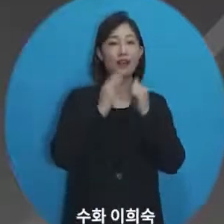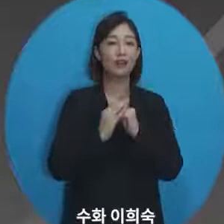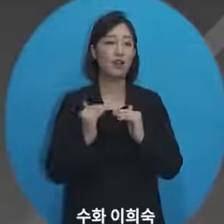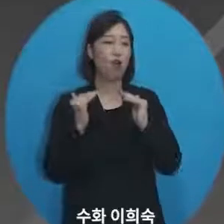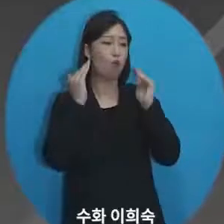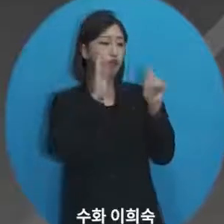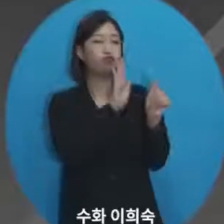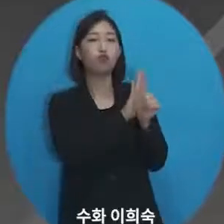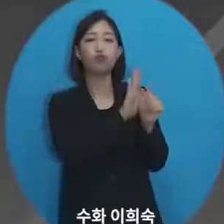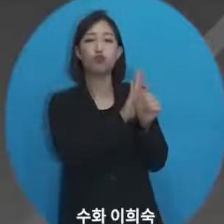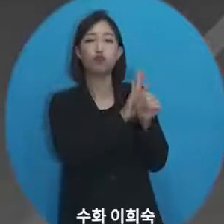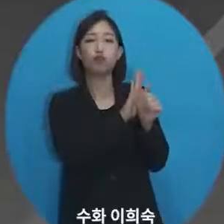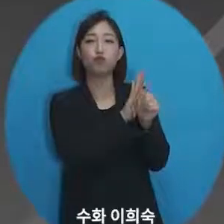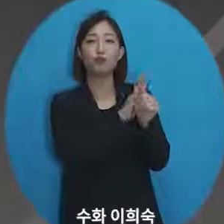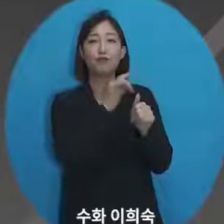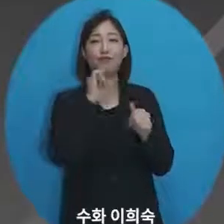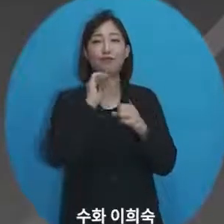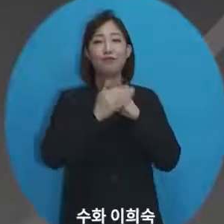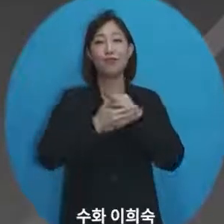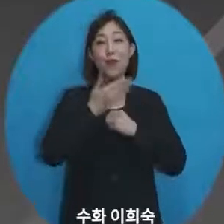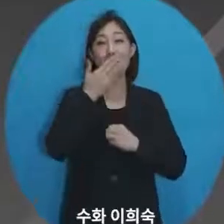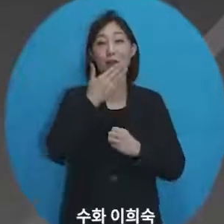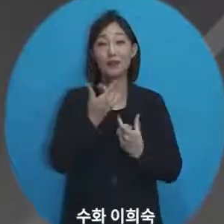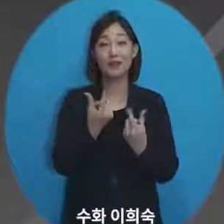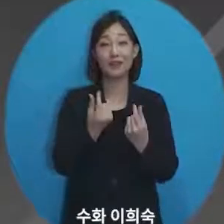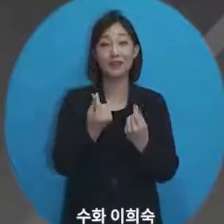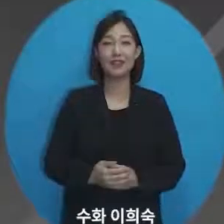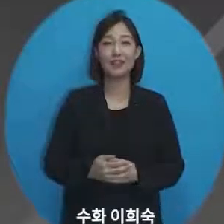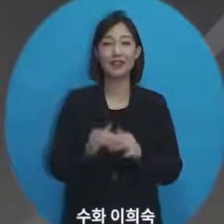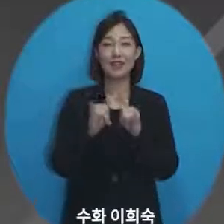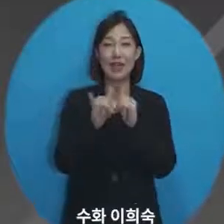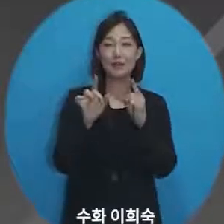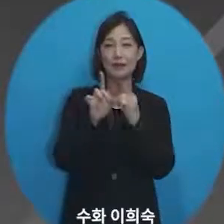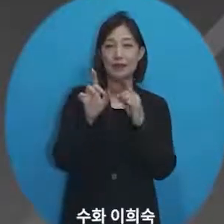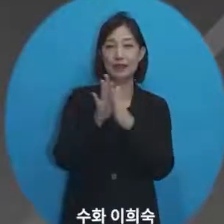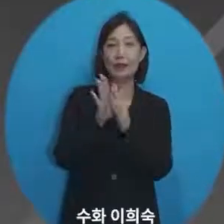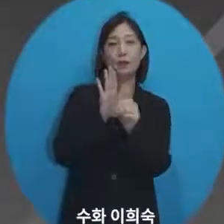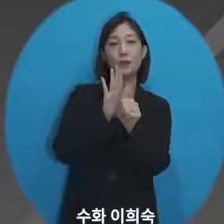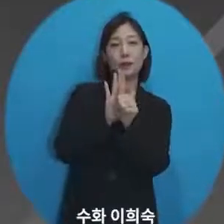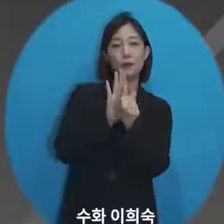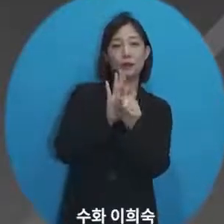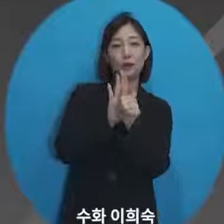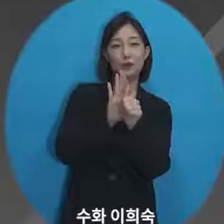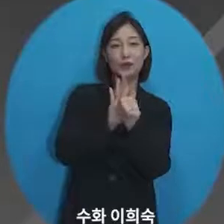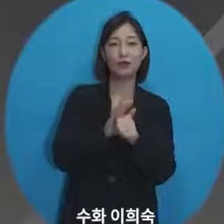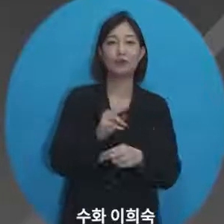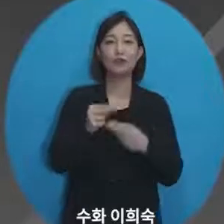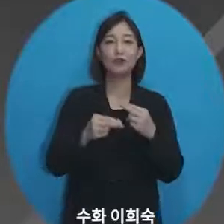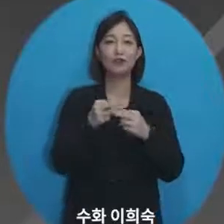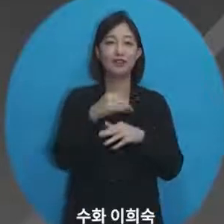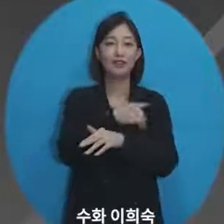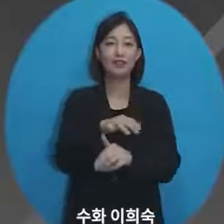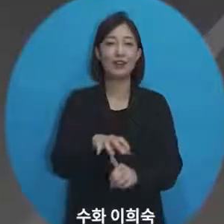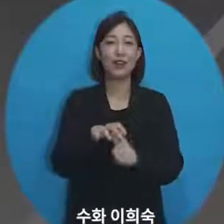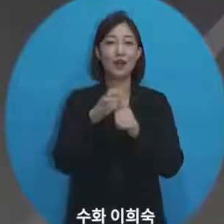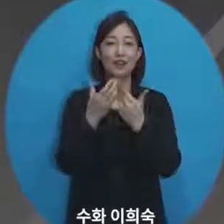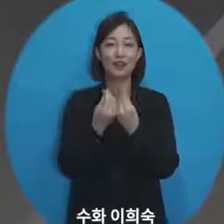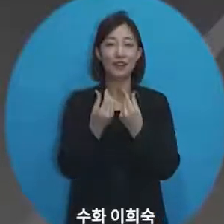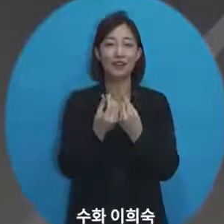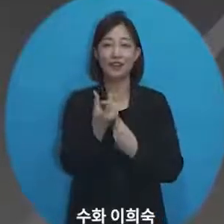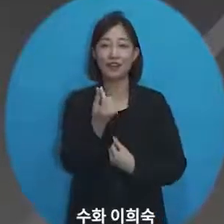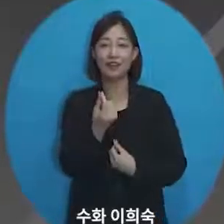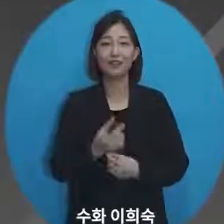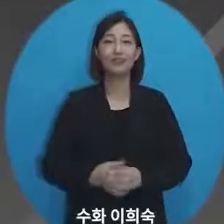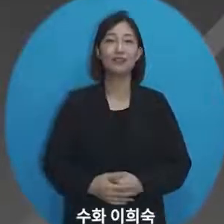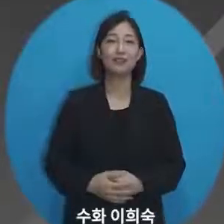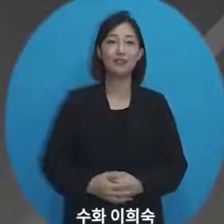부분도 인적 대응이란 부분으로 장애, 신체적인 어려움을 극복할 수 있는 부분이 될 수